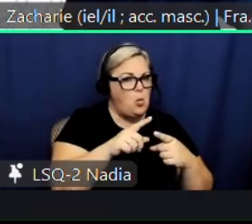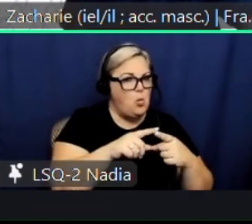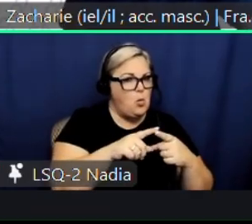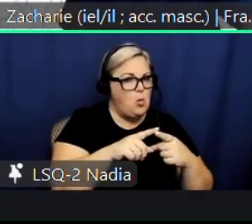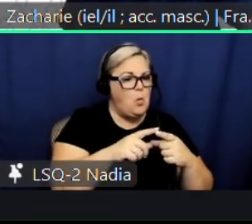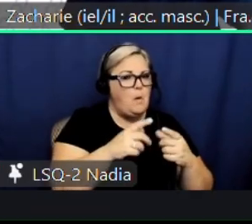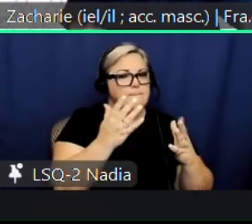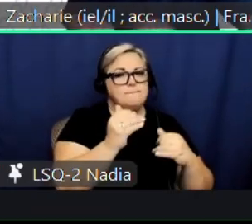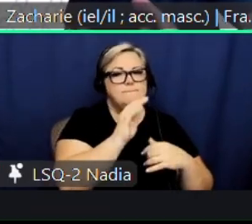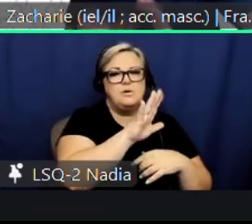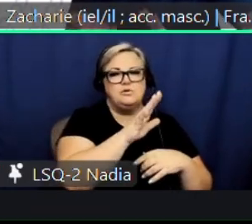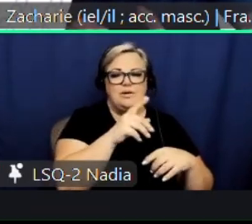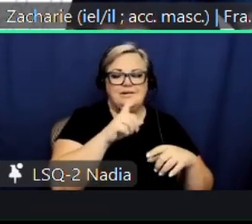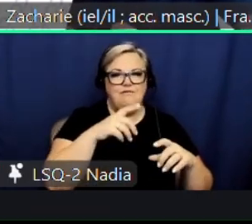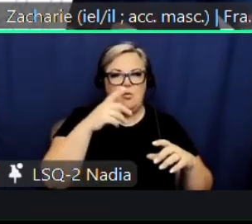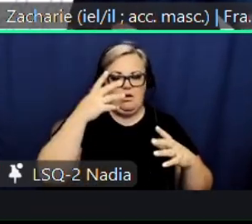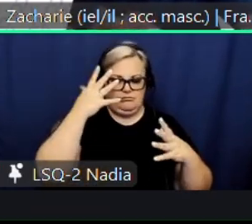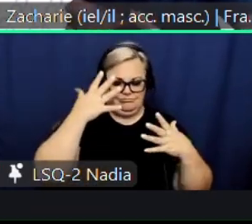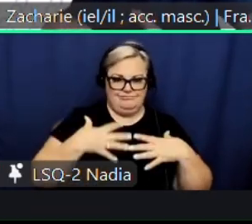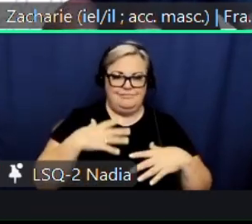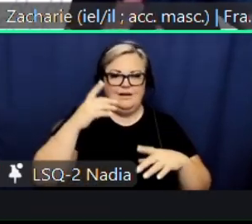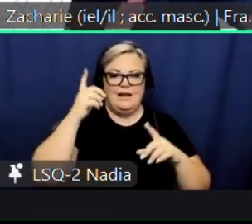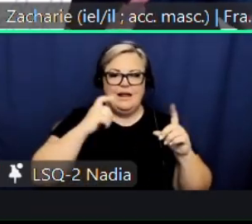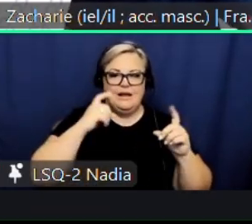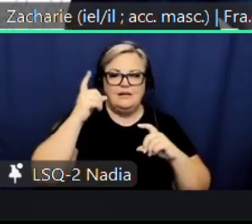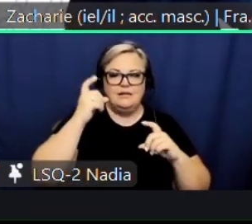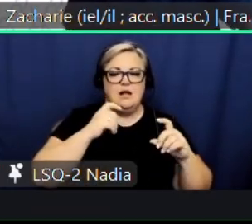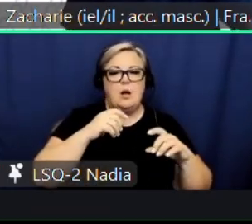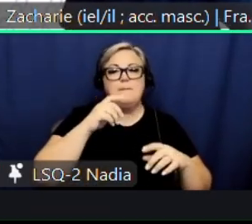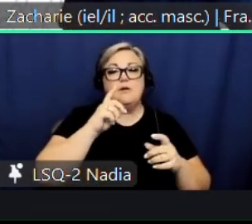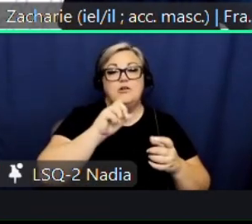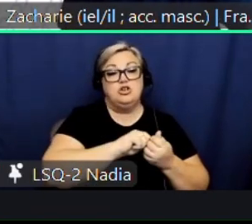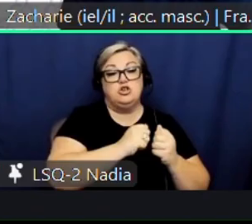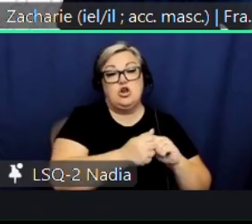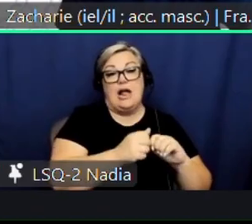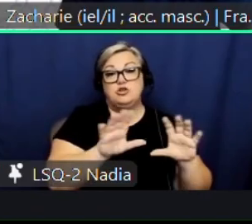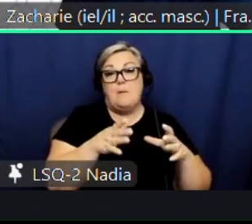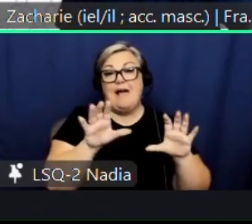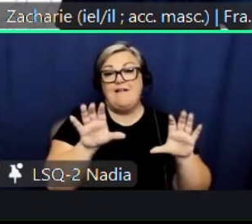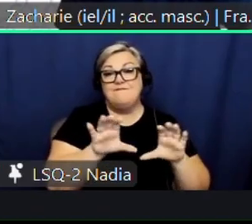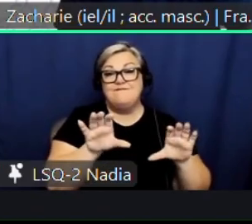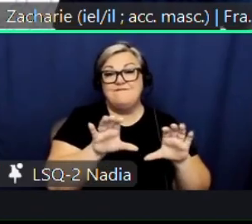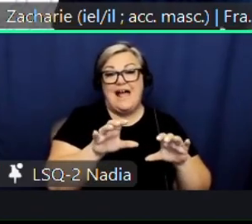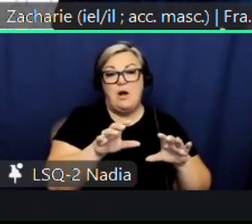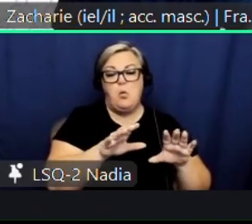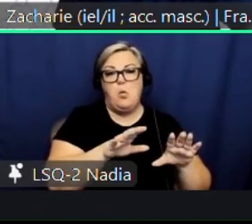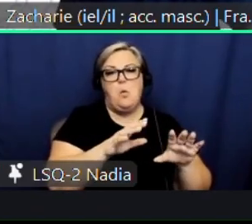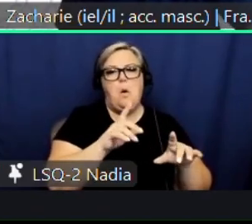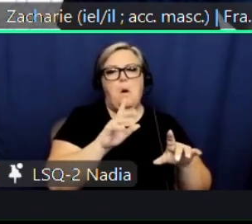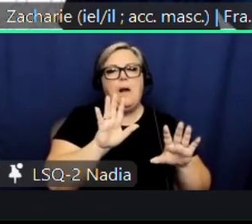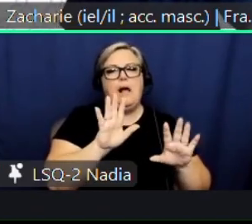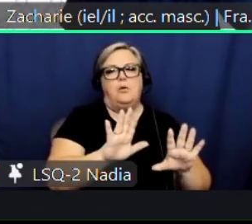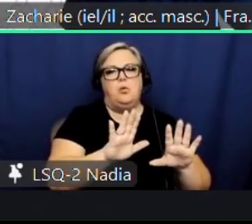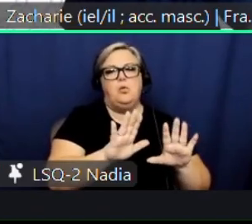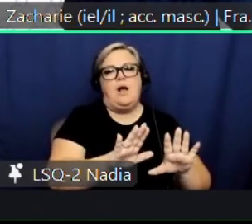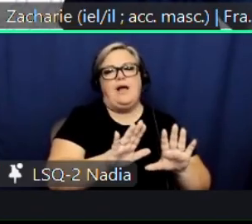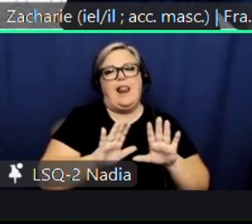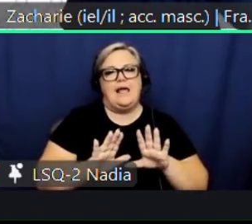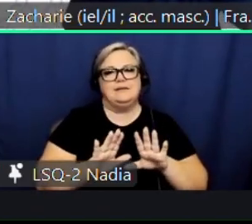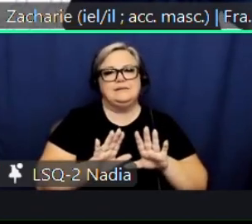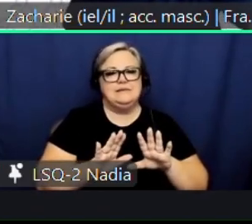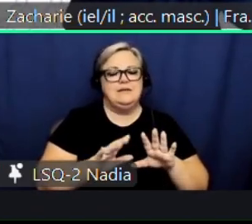besoins et du langage non verbal afin de pouvoir changer son approche ou ralentir le rythme aux besoins. Si